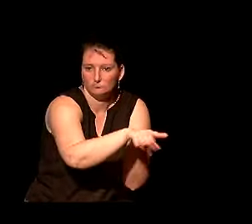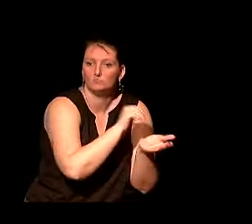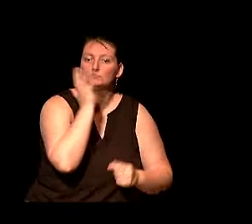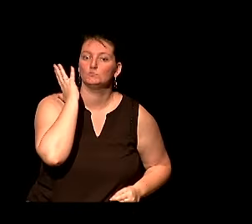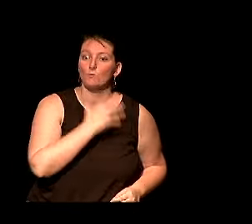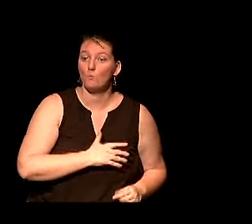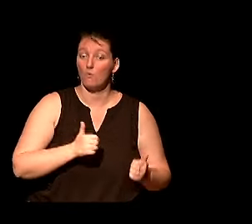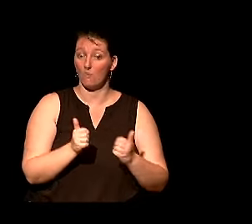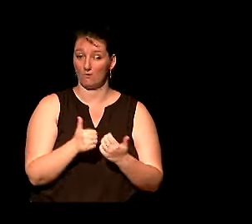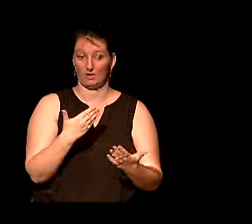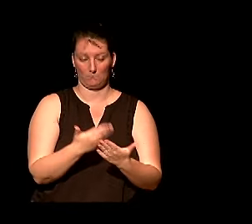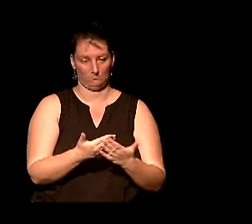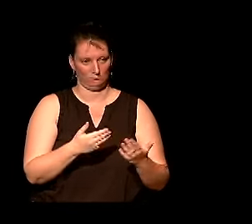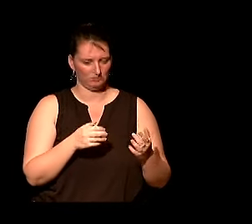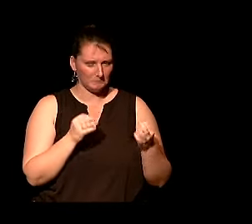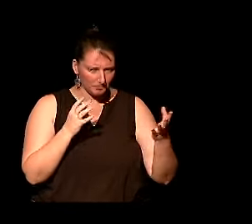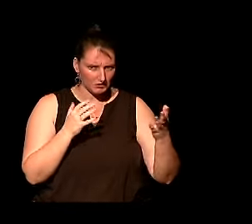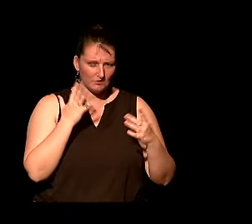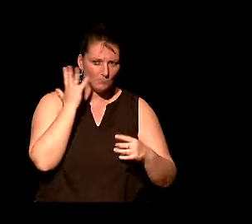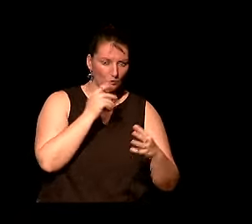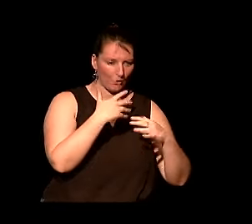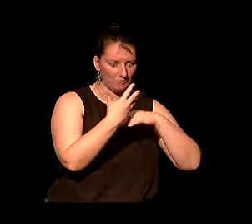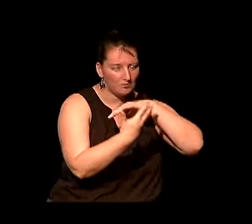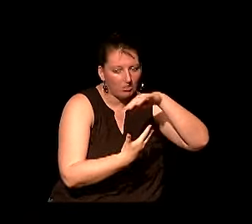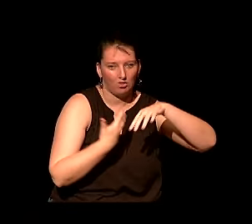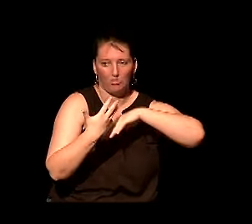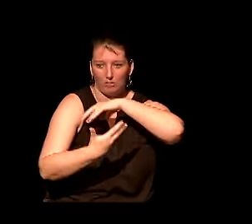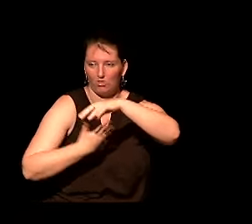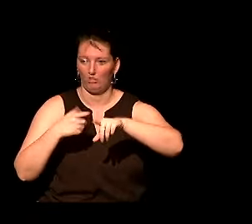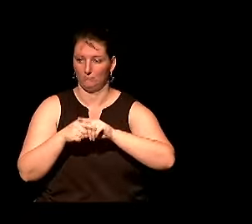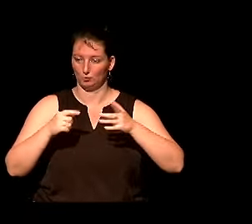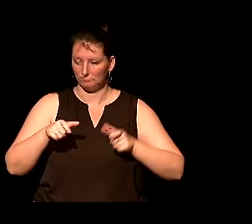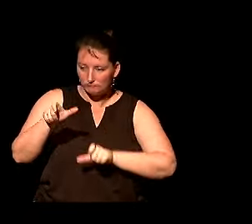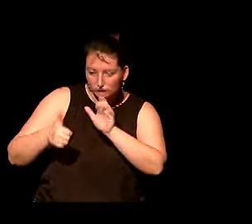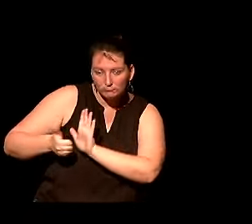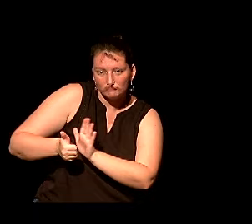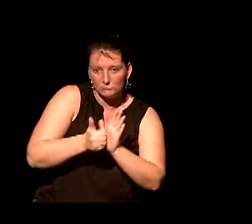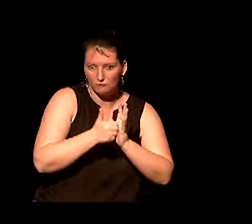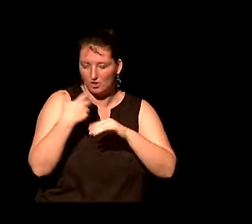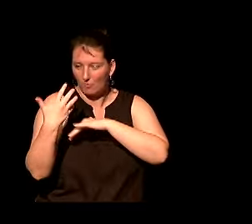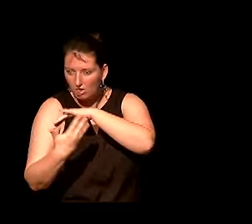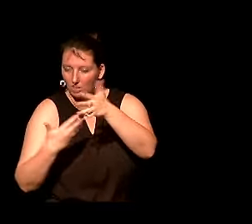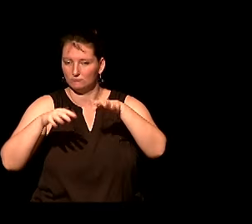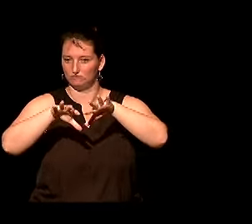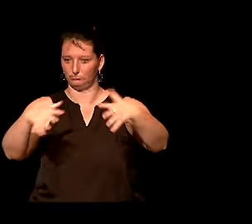en indiquant comme une miscibilité des personnages avec le décor.